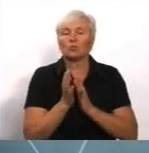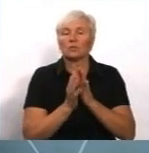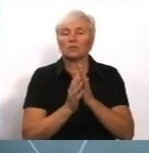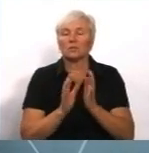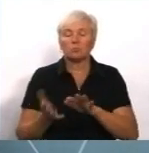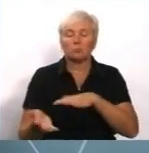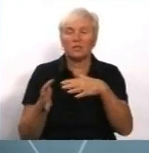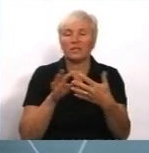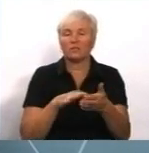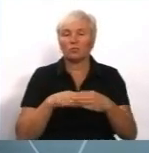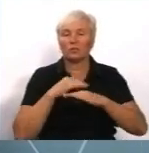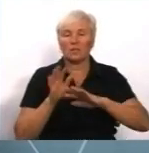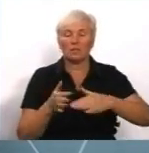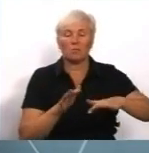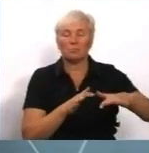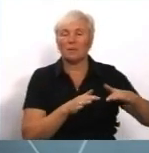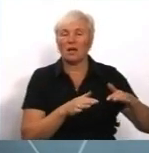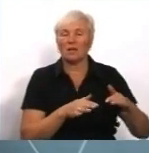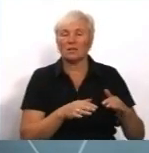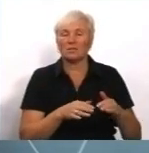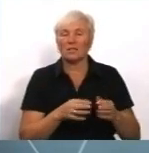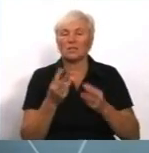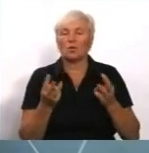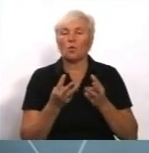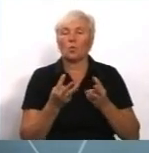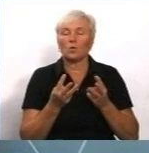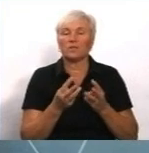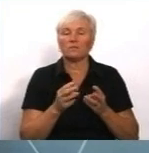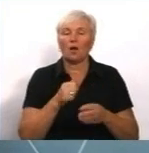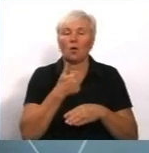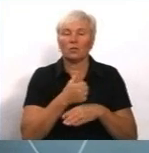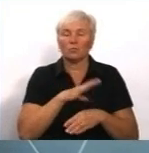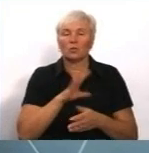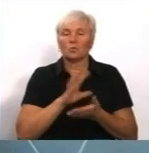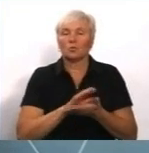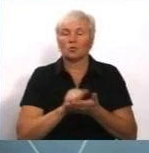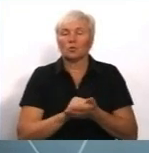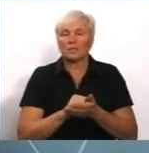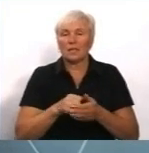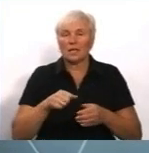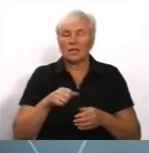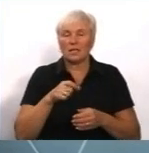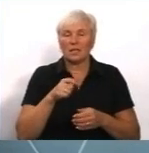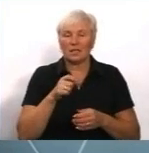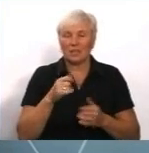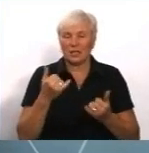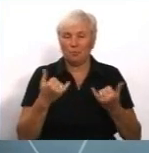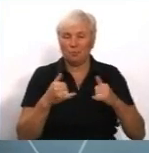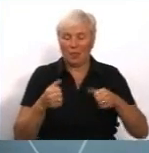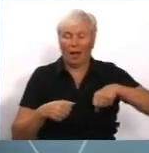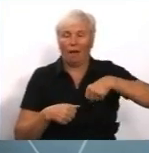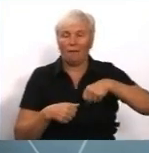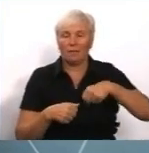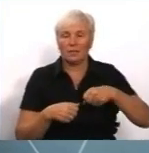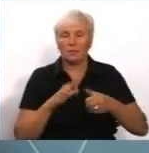березі притоки річки Рось та загорівся. А вогнем було пошкоджено каністри з гербіцидами, вміст яких близько